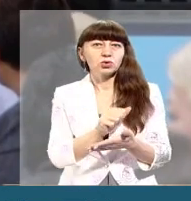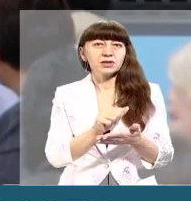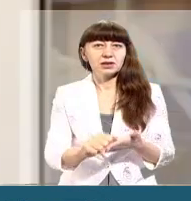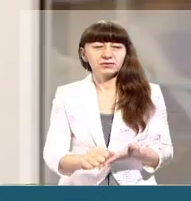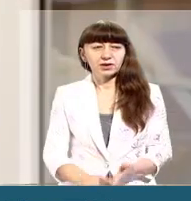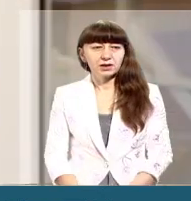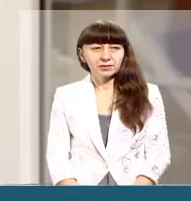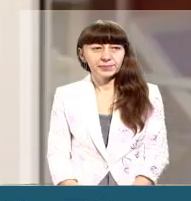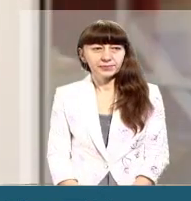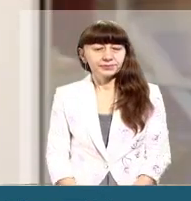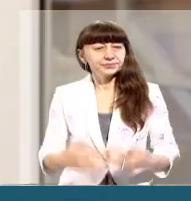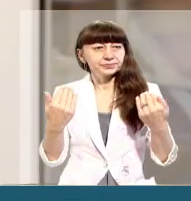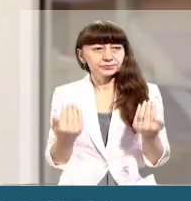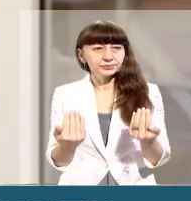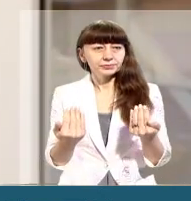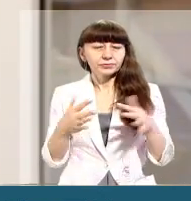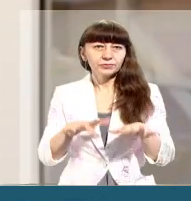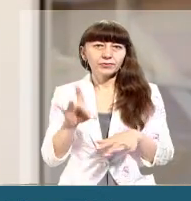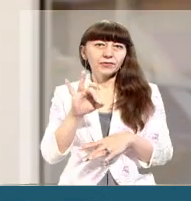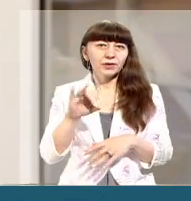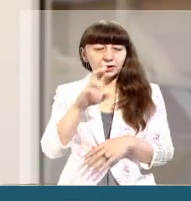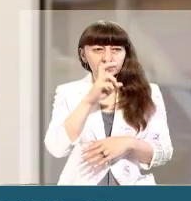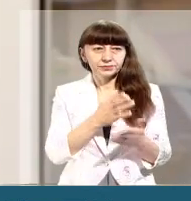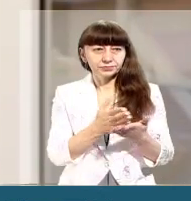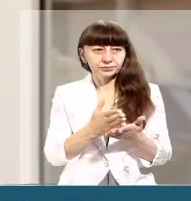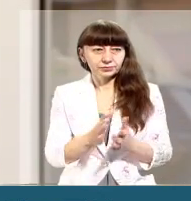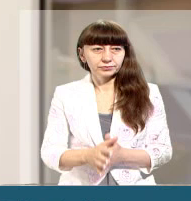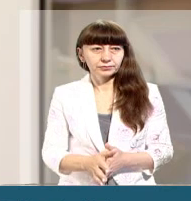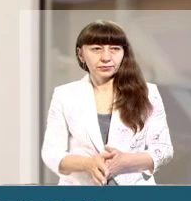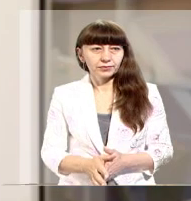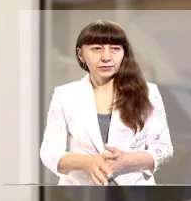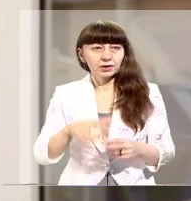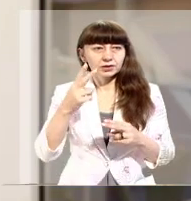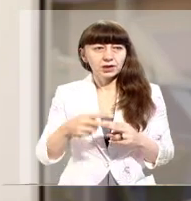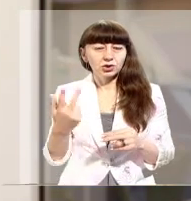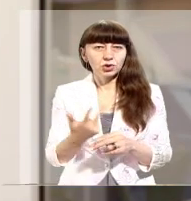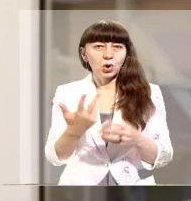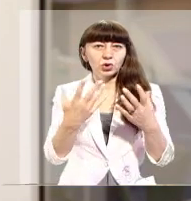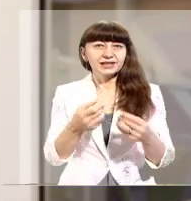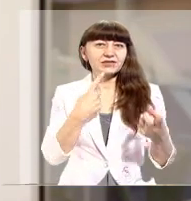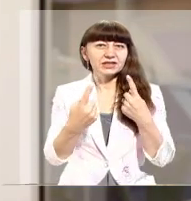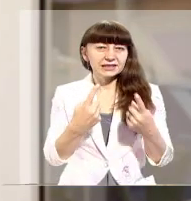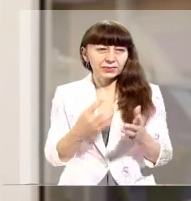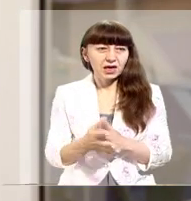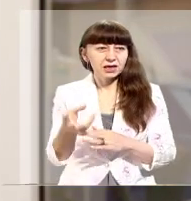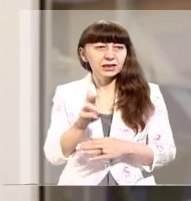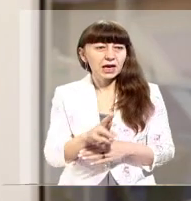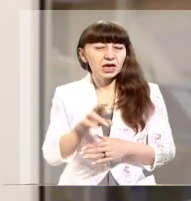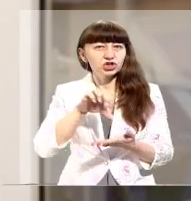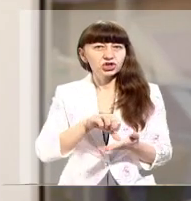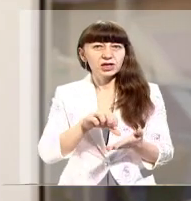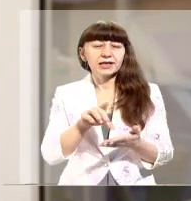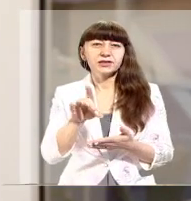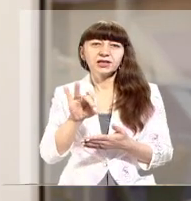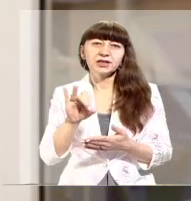сертификаты. Сегодня у нас на базе Академии государственной службы заканчивается 3-дневный семинар для членов